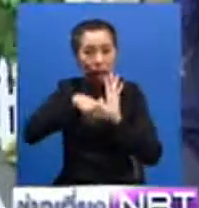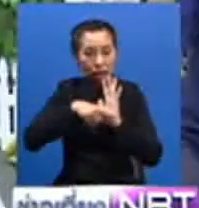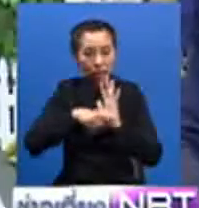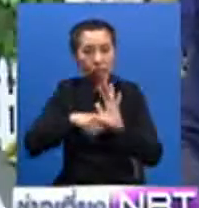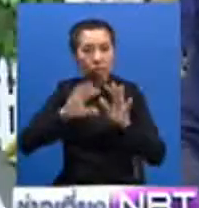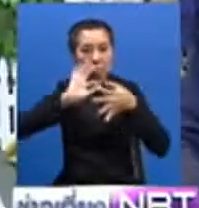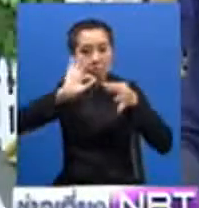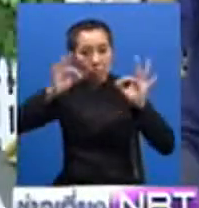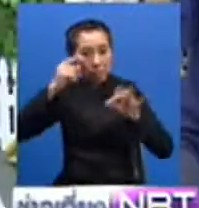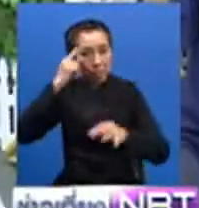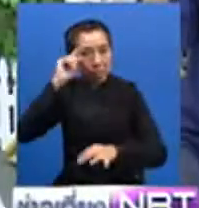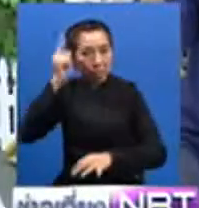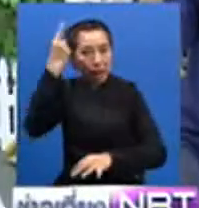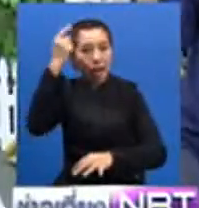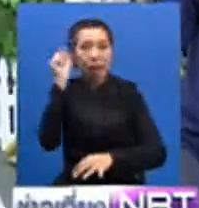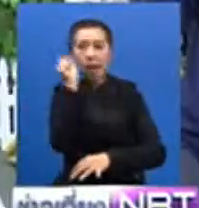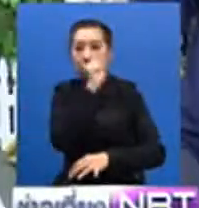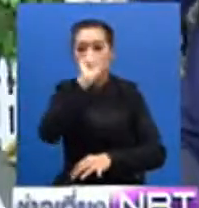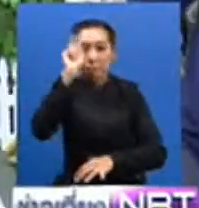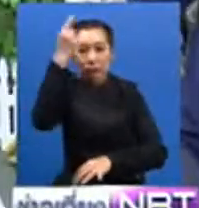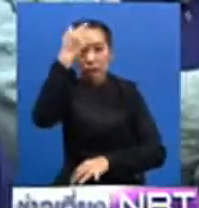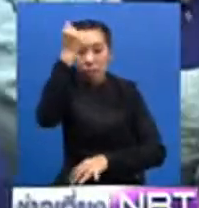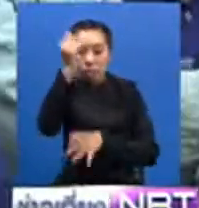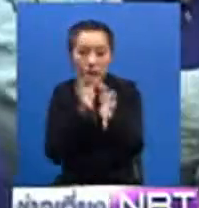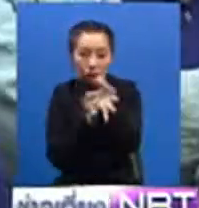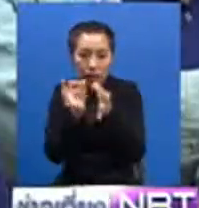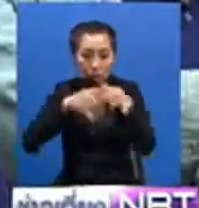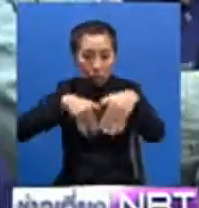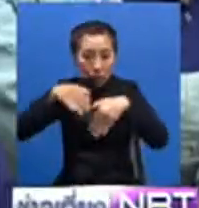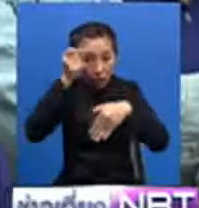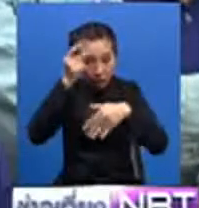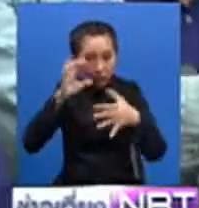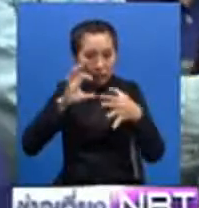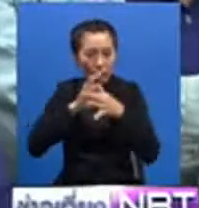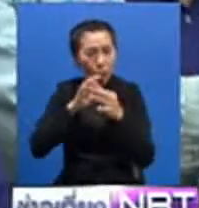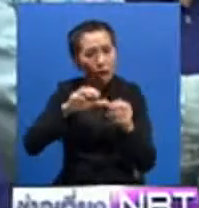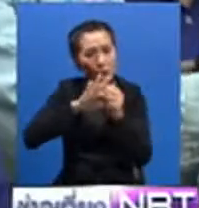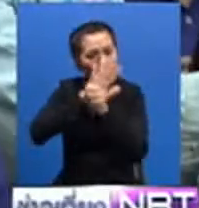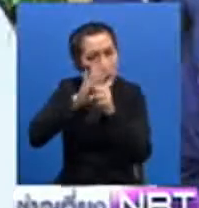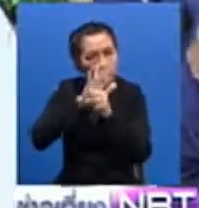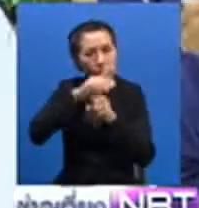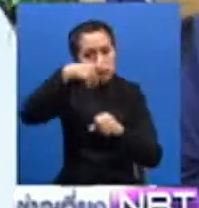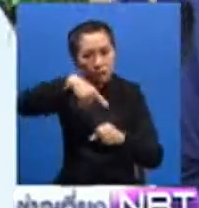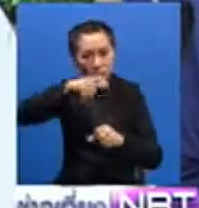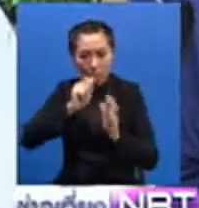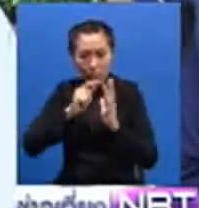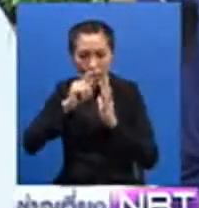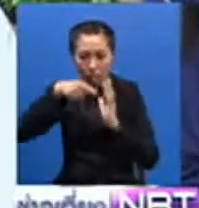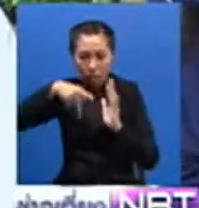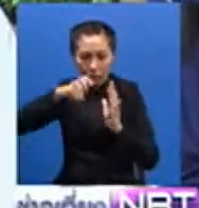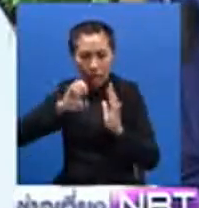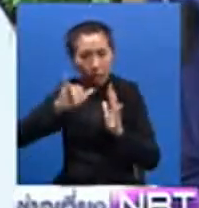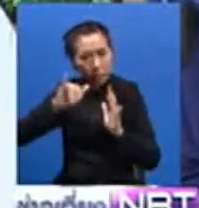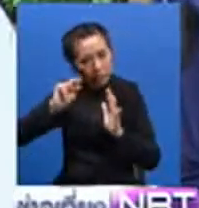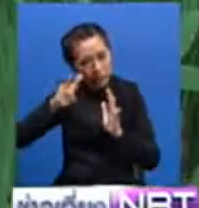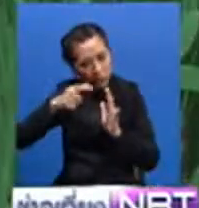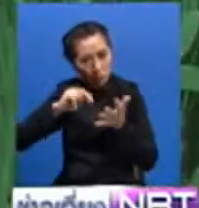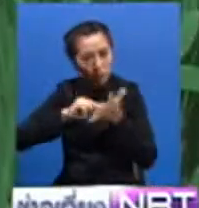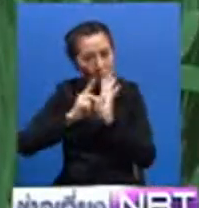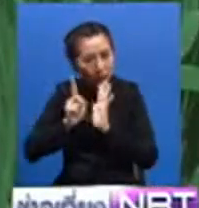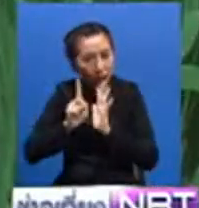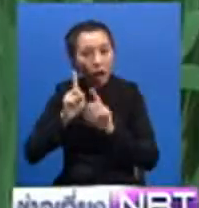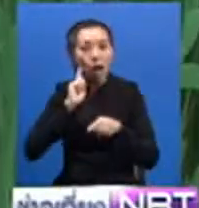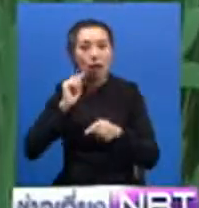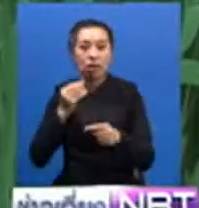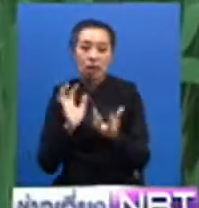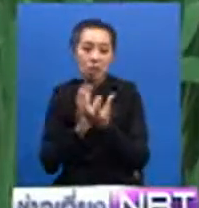อให้คนในชุมชนเข้าใจความหมายของคำว่าพอเพียงและใช้ชีวิตอย่างพออยู่พอกินเช่นการปลูกผักสวนครัวและการ